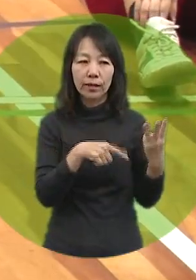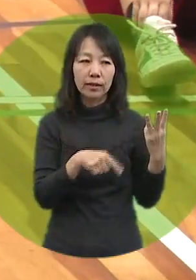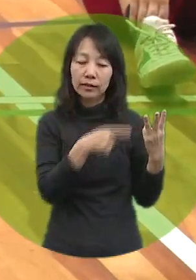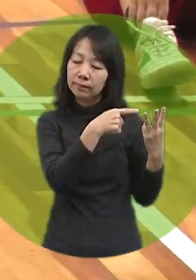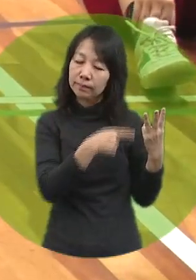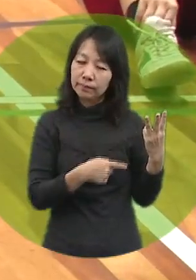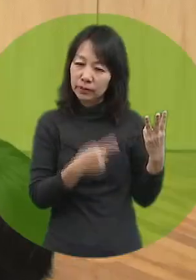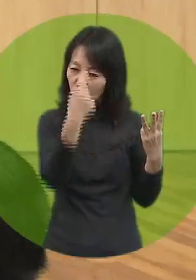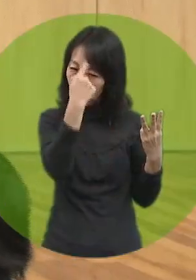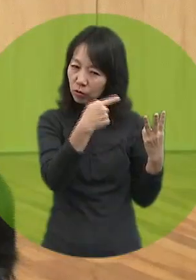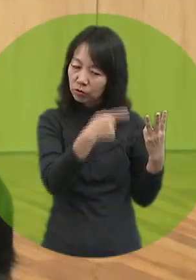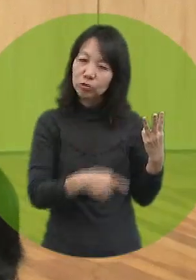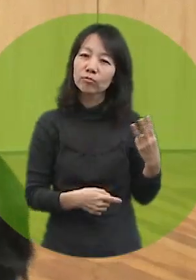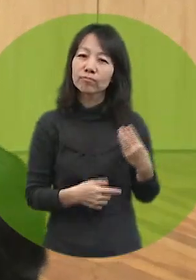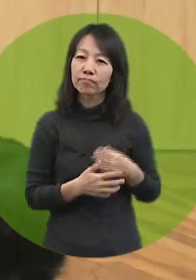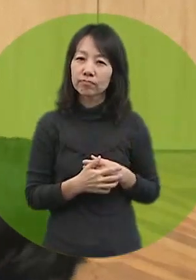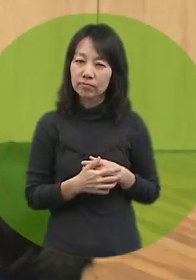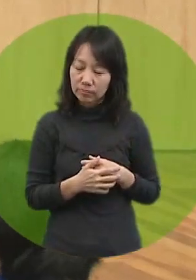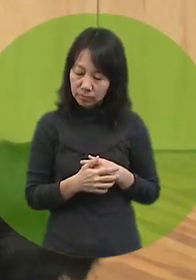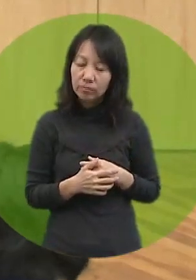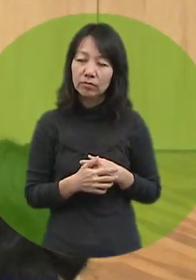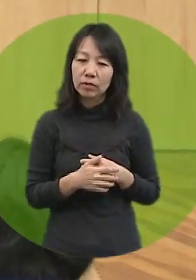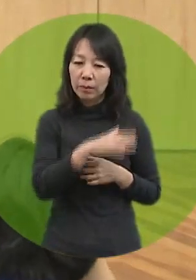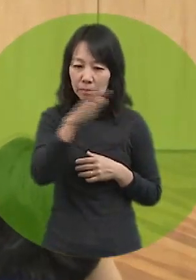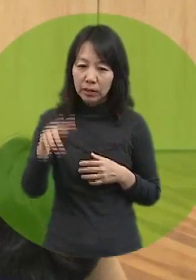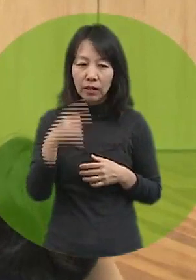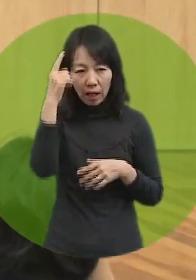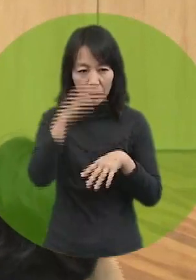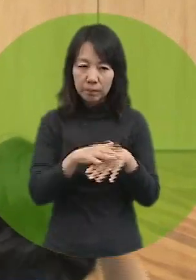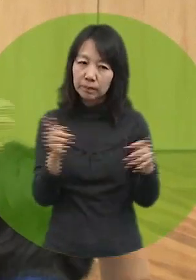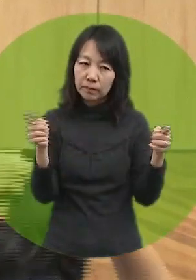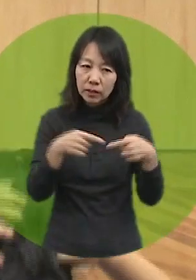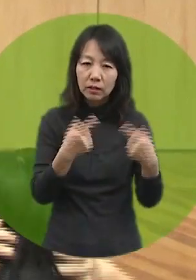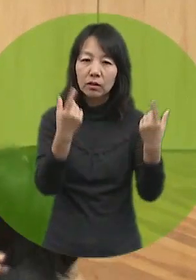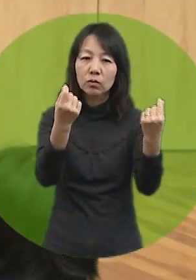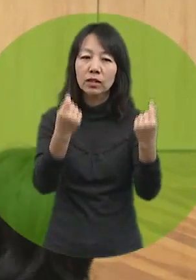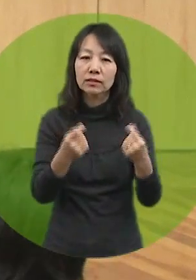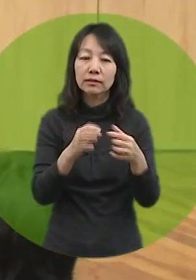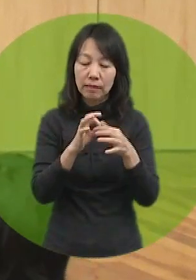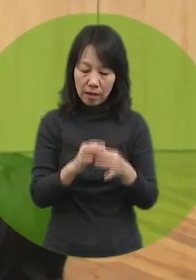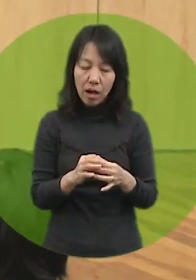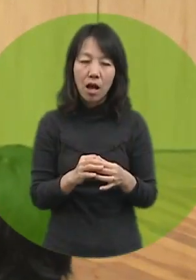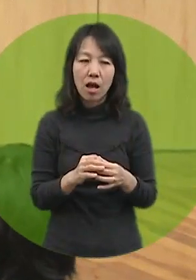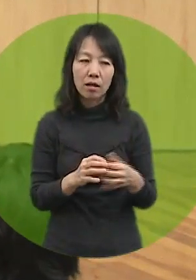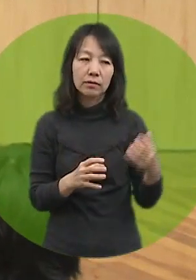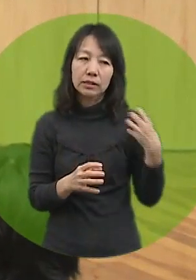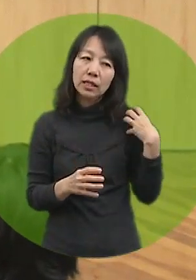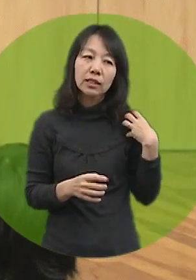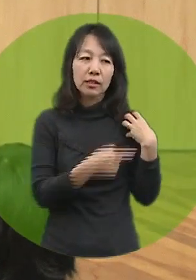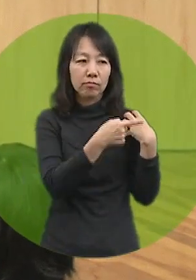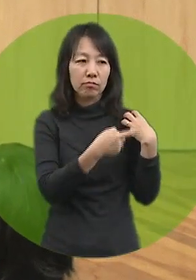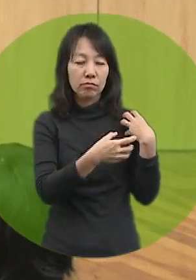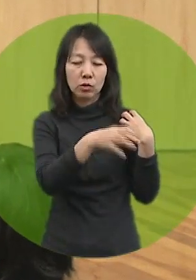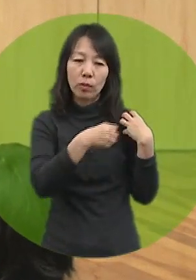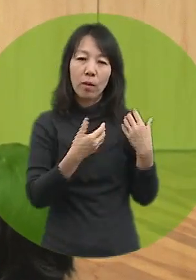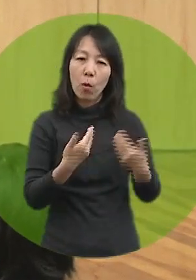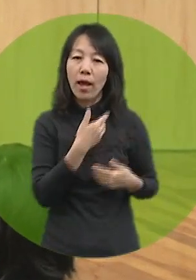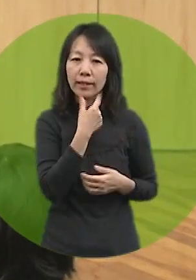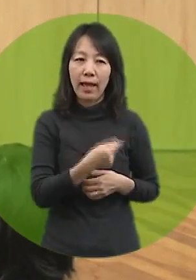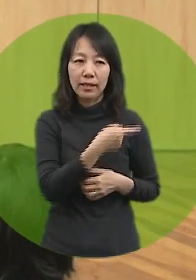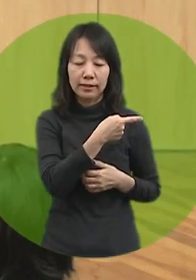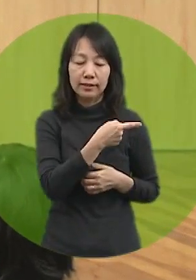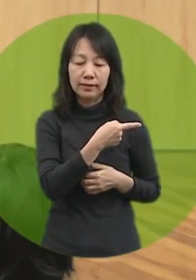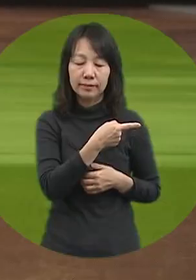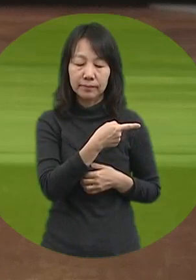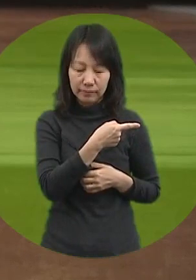で しょ。これはもう全会一致なので、はい、ちょっとここは初恋クルマニオンの3人に責任を取